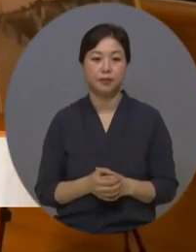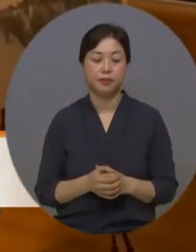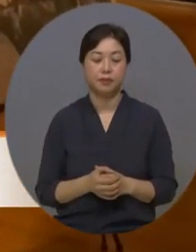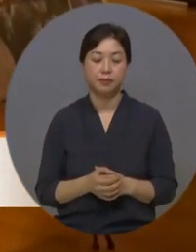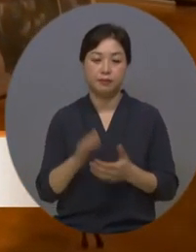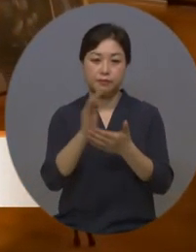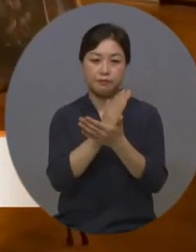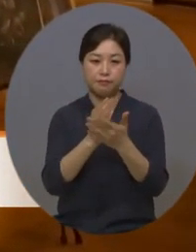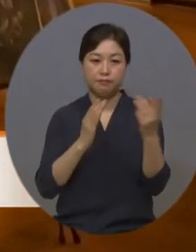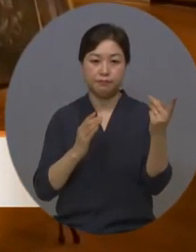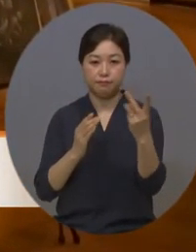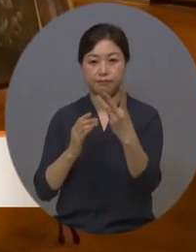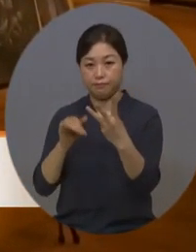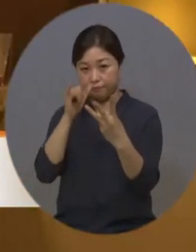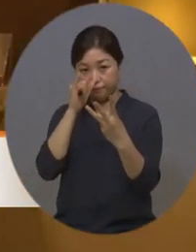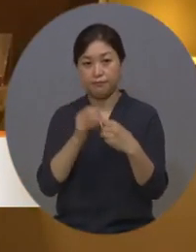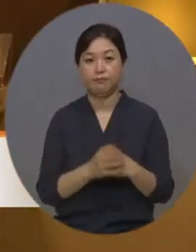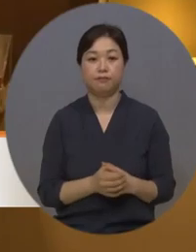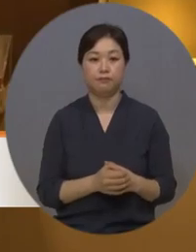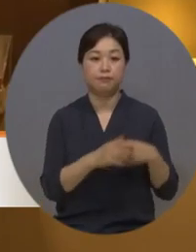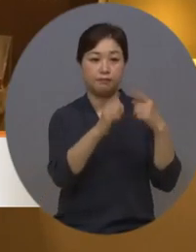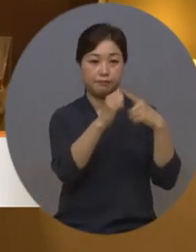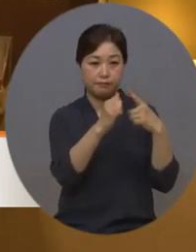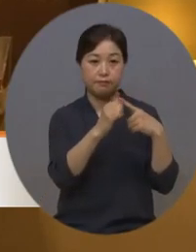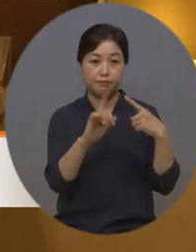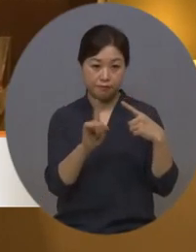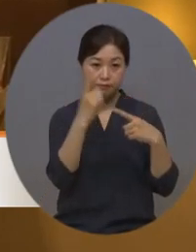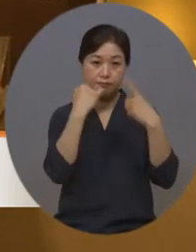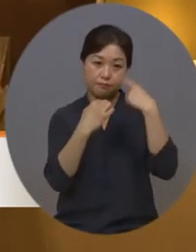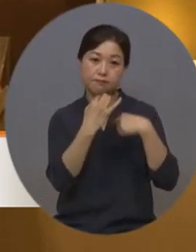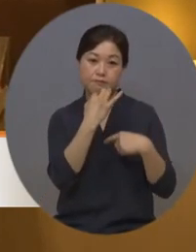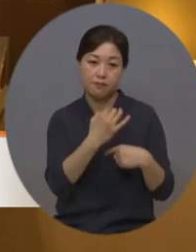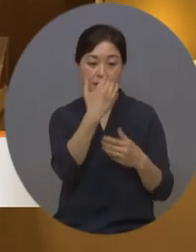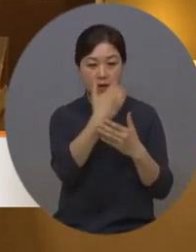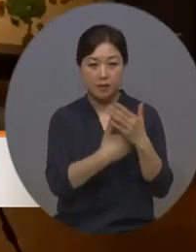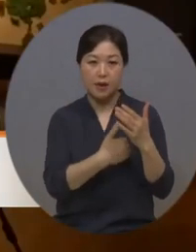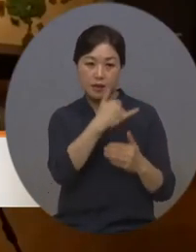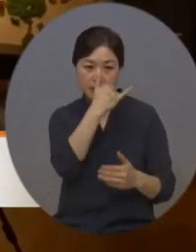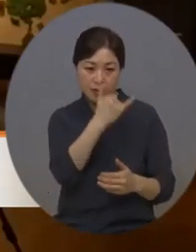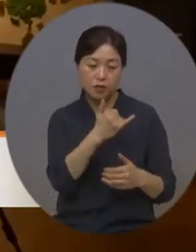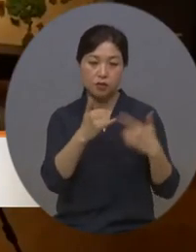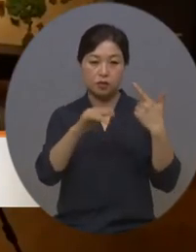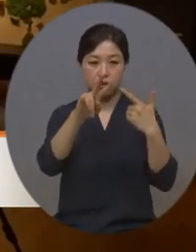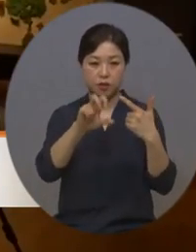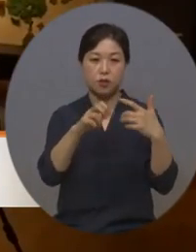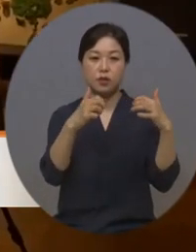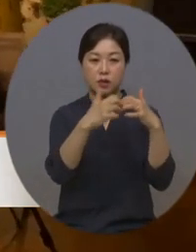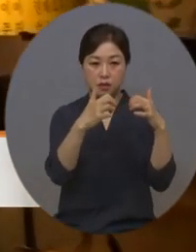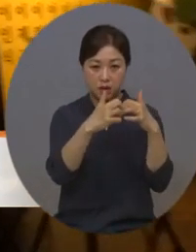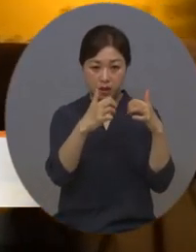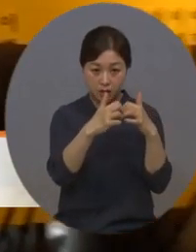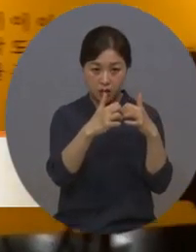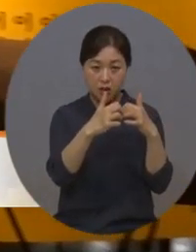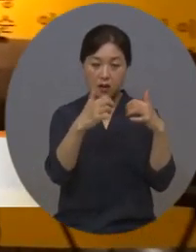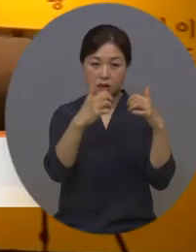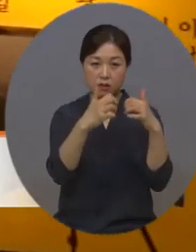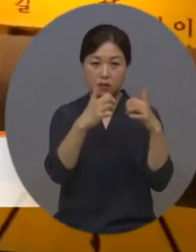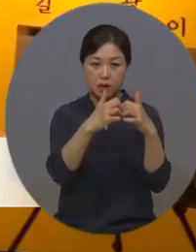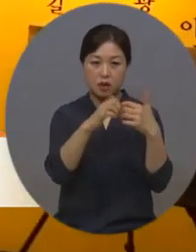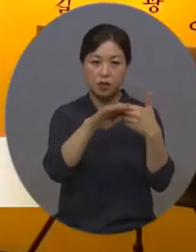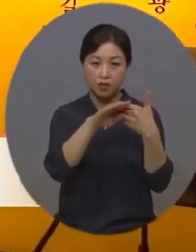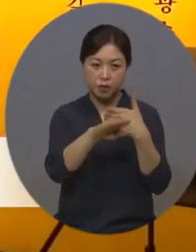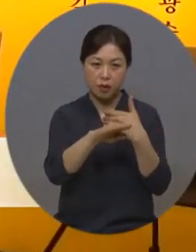3부로 구성되어 있습니다. 일부 상처만 남은 한국전쟁에서는 한국전쟁 당시 황폐화된 도시와